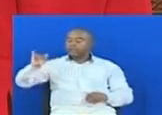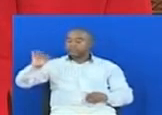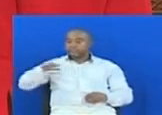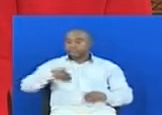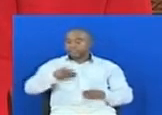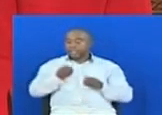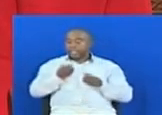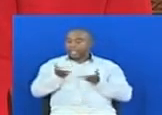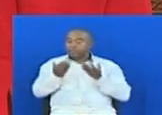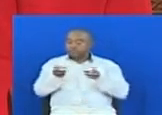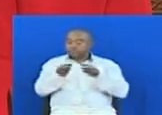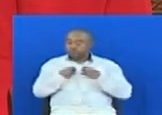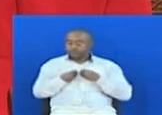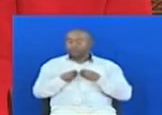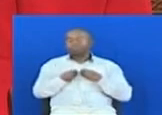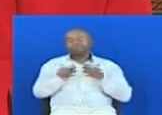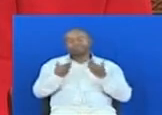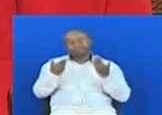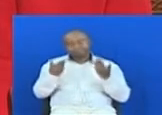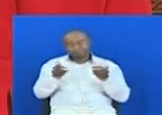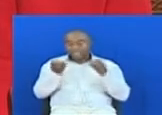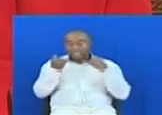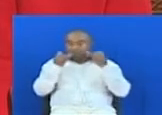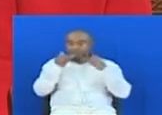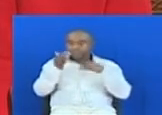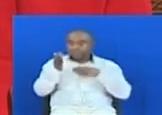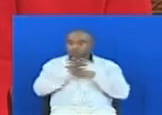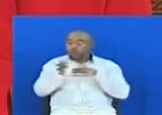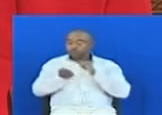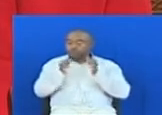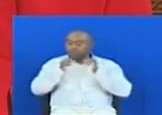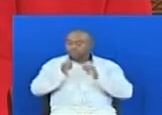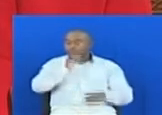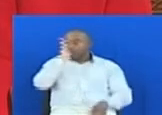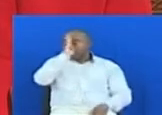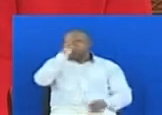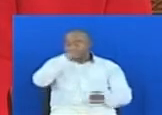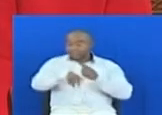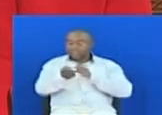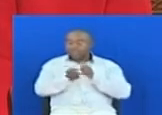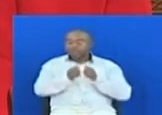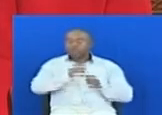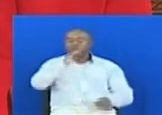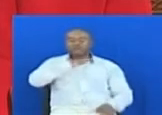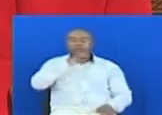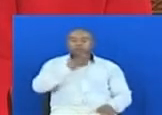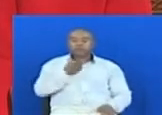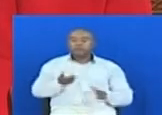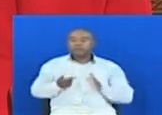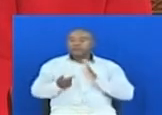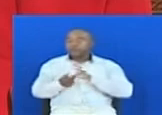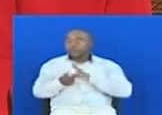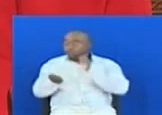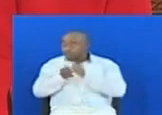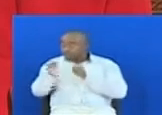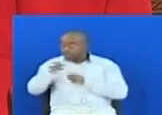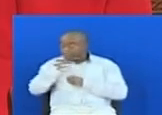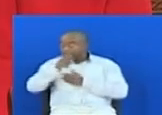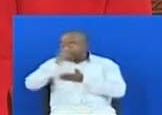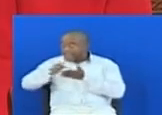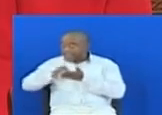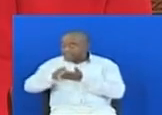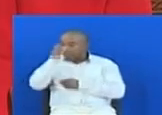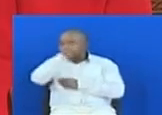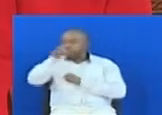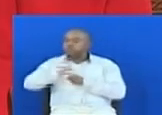taarifa za matatizo ya wenzetu haya nitakuwa zitolewe mapema kwa vyombo vya habari, kwa sababu chombo cha habari kikiandika hicho kitu ndio